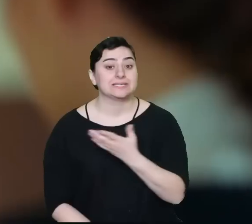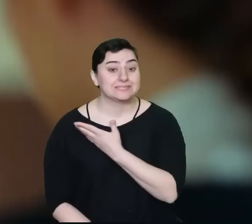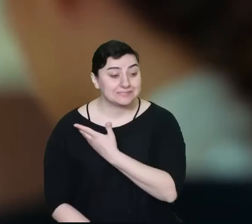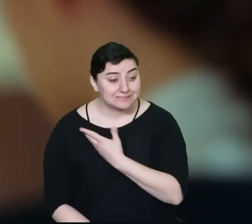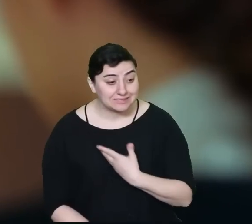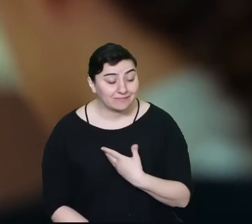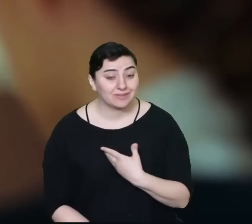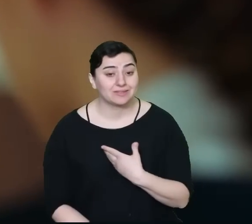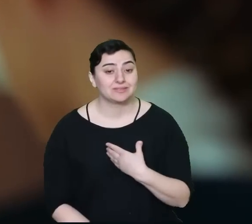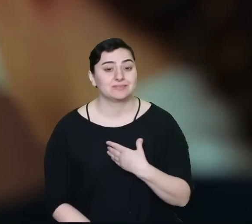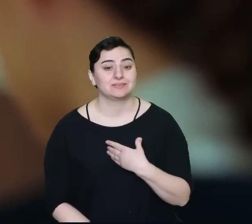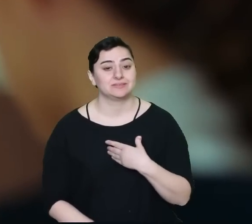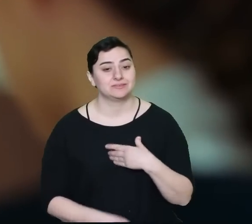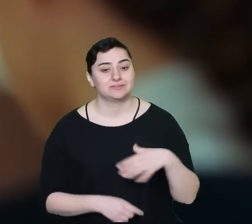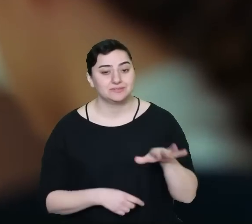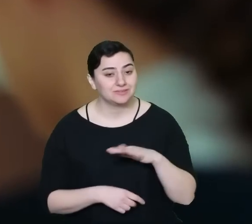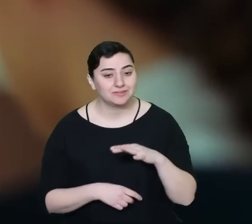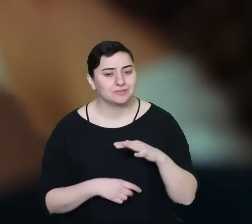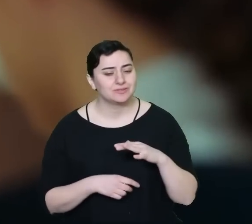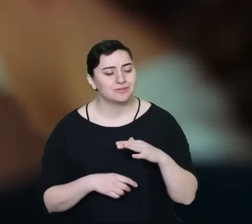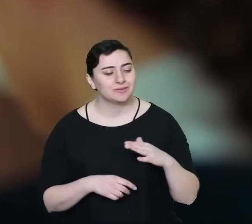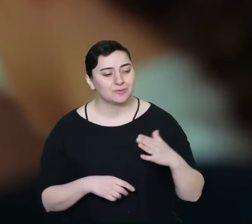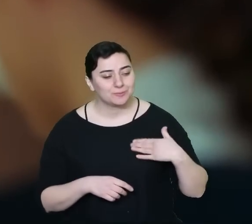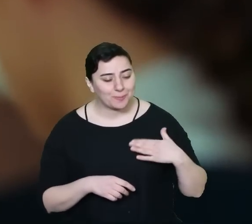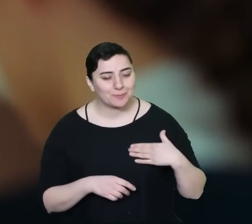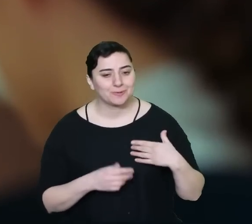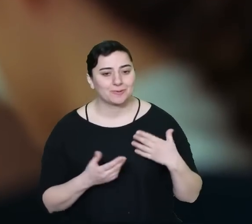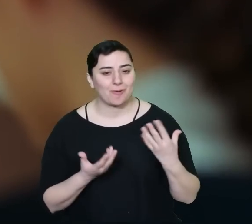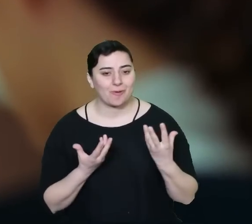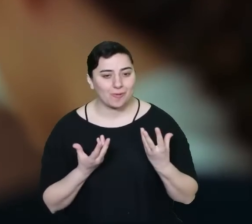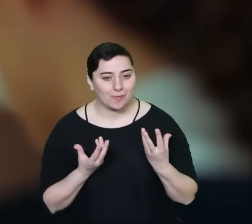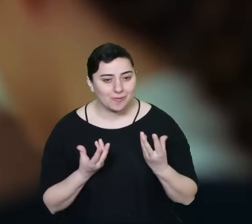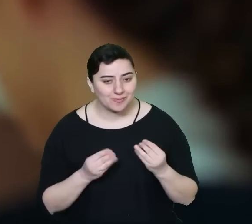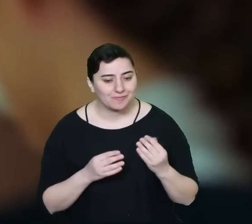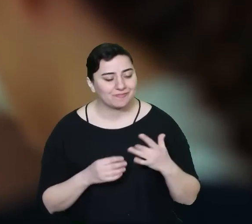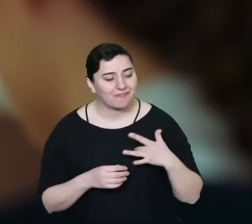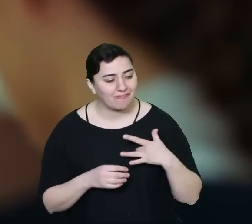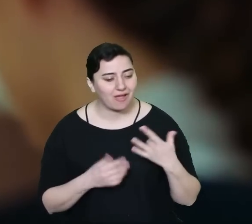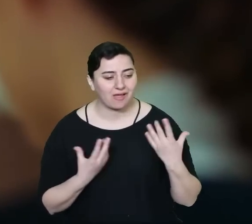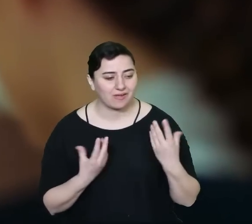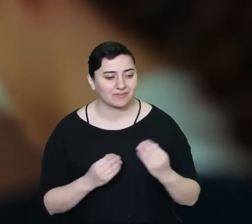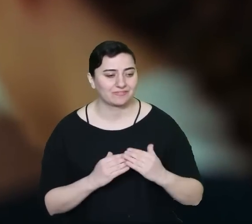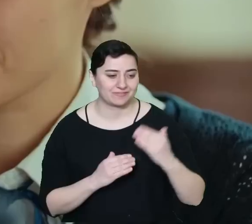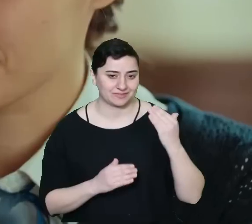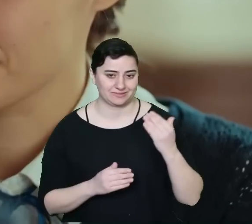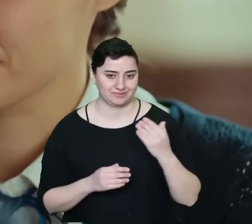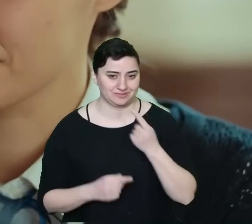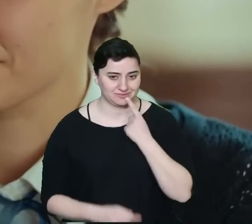sevgi cefa gördüğünde azalmayan, vefa gördüğünde artmayan